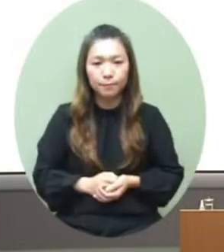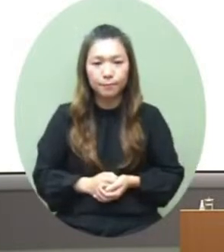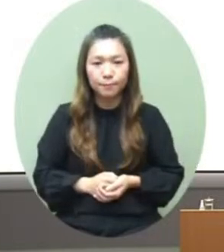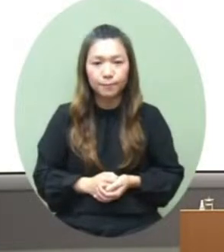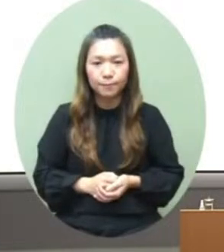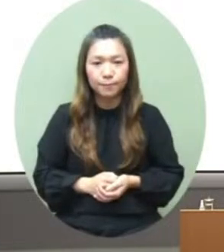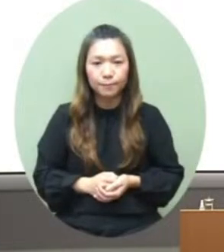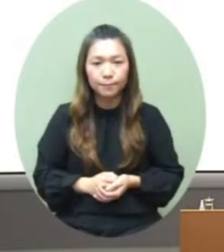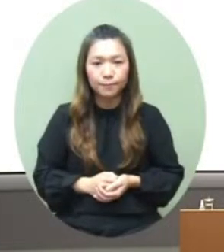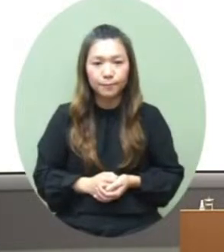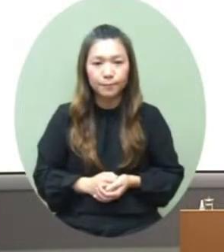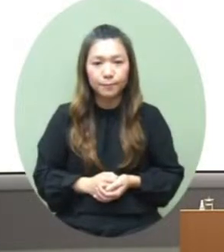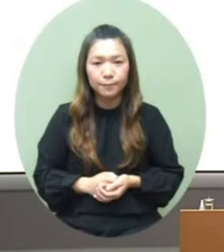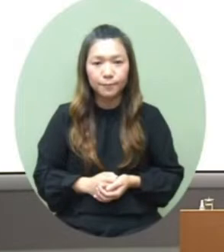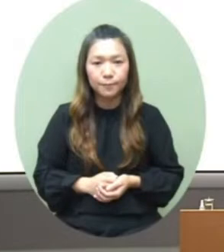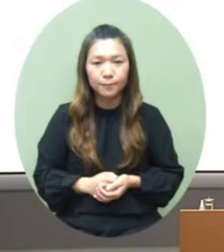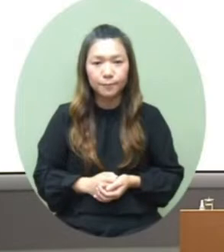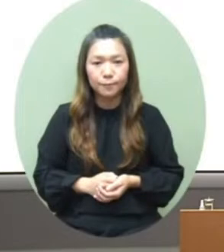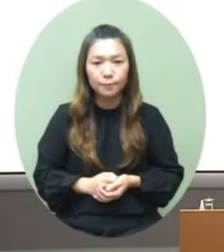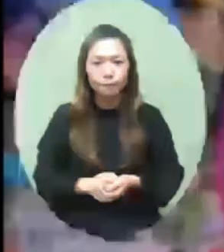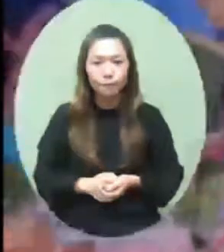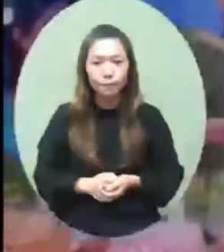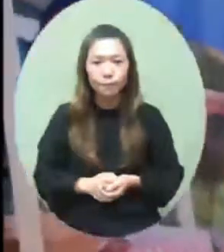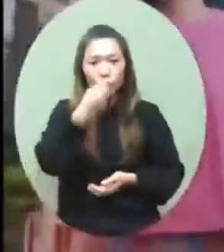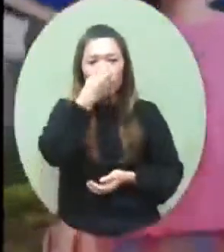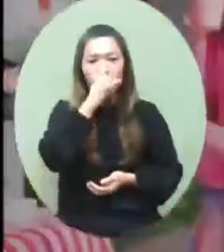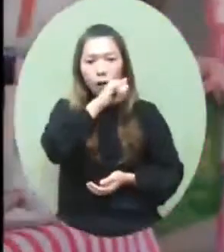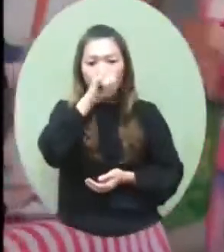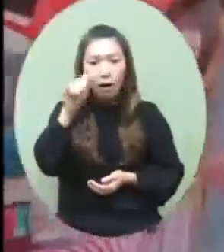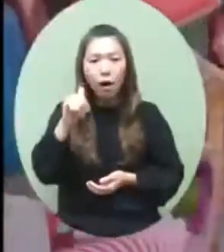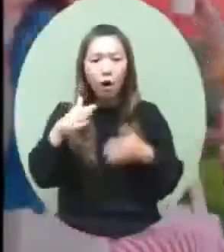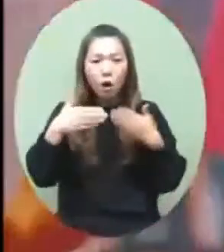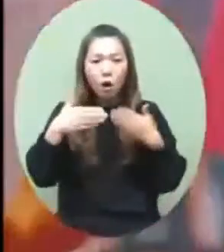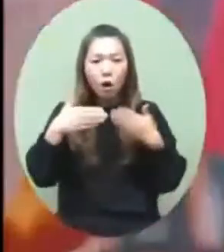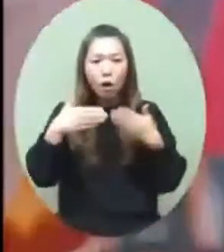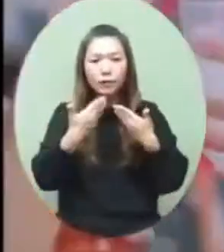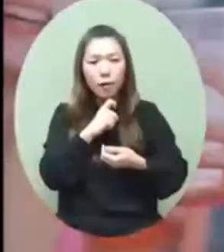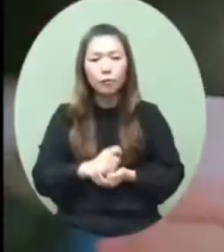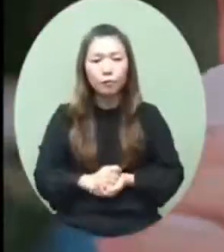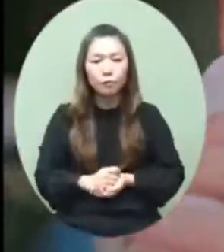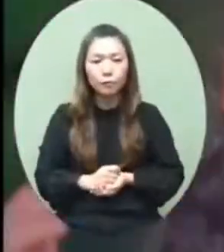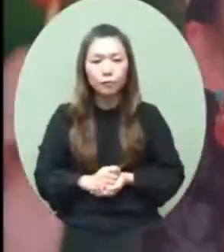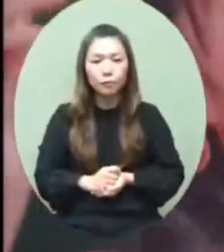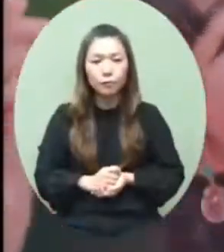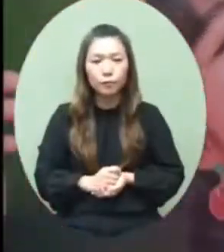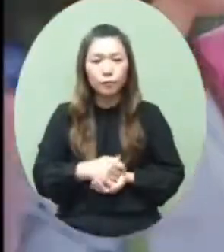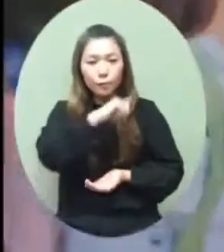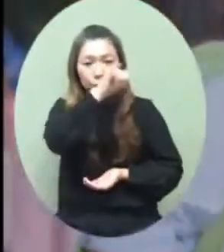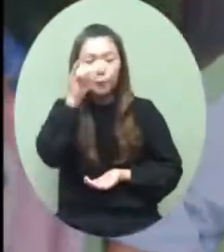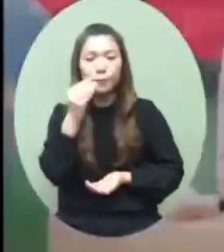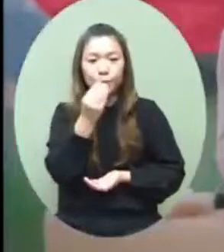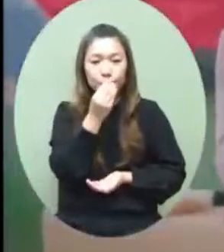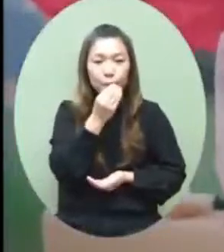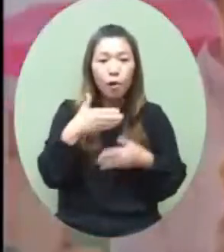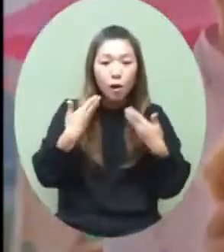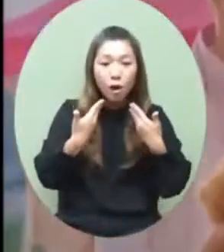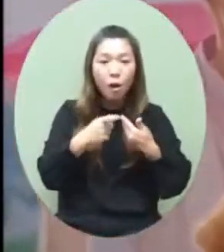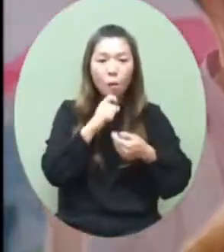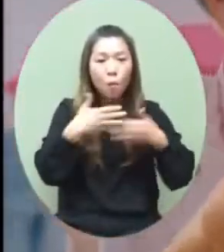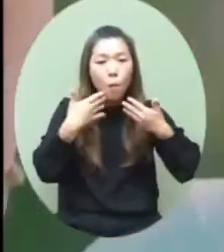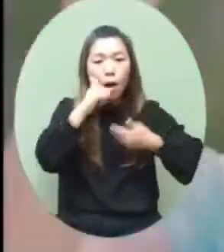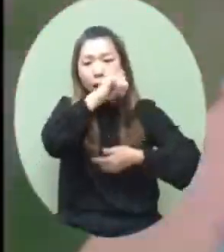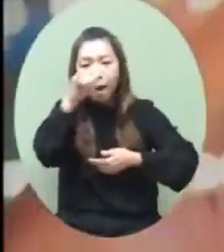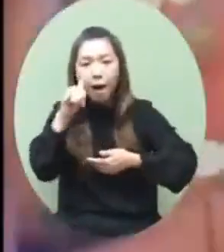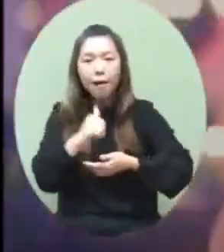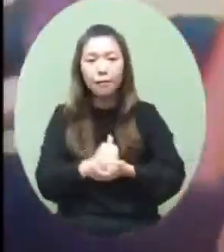campaign. 在香港，去到哪都有开心的理由，有本地和来自世界各地的美食，吃到哪玩到